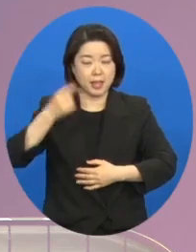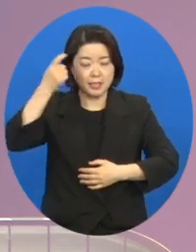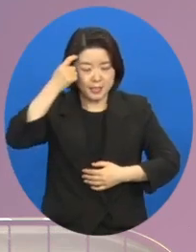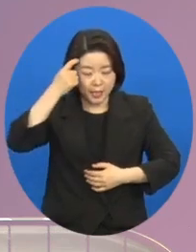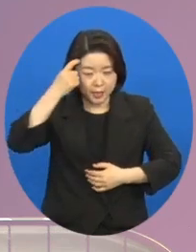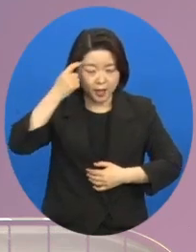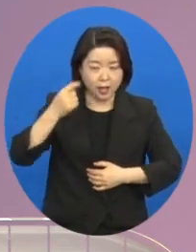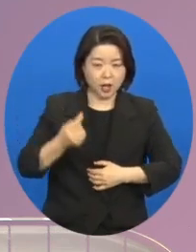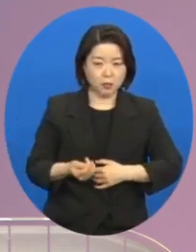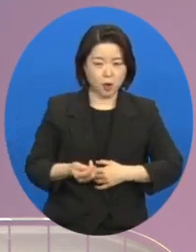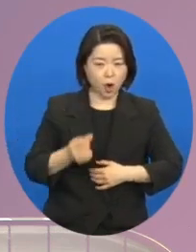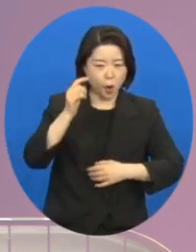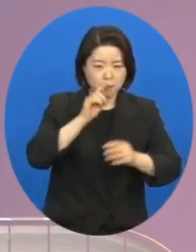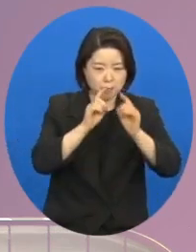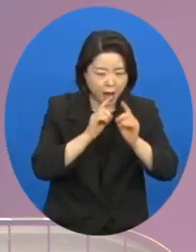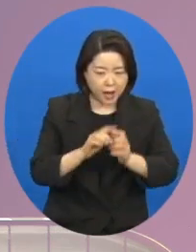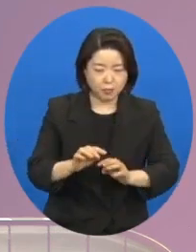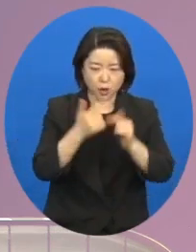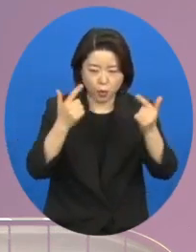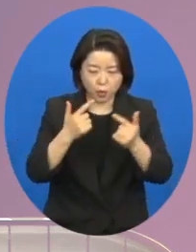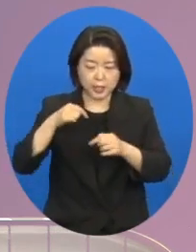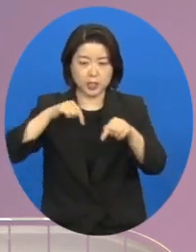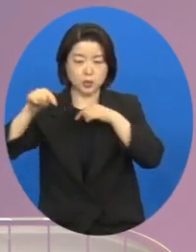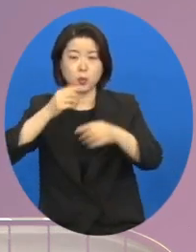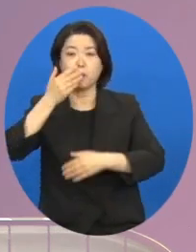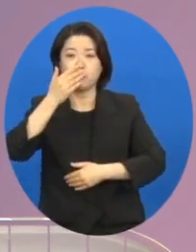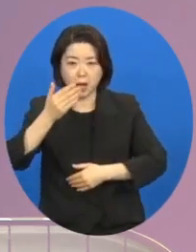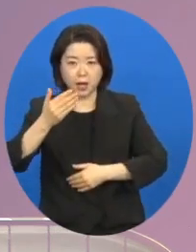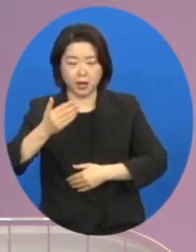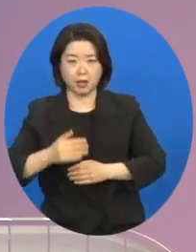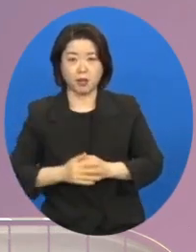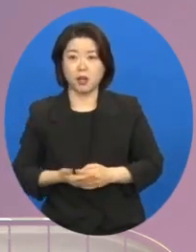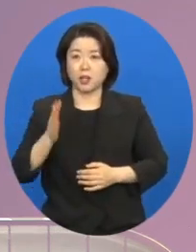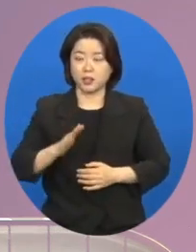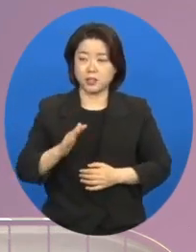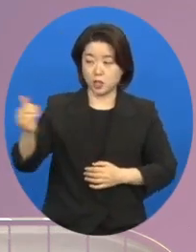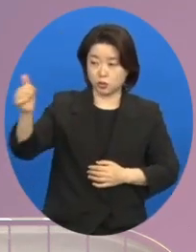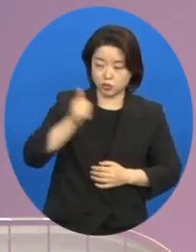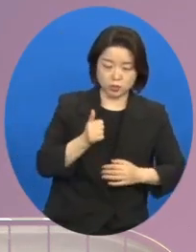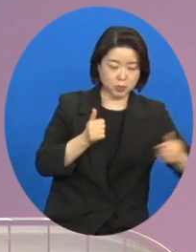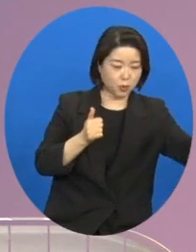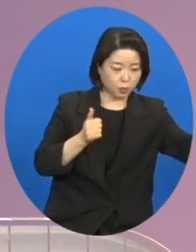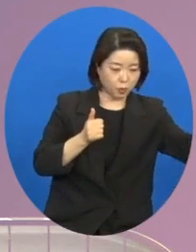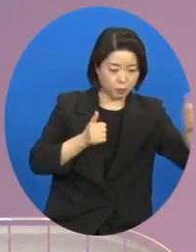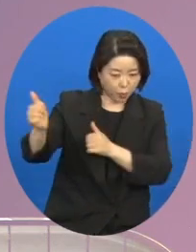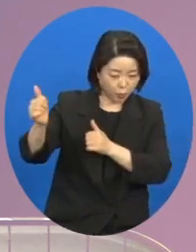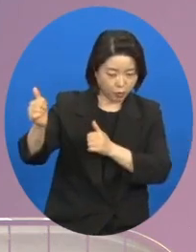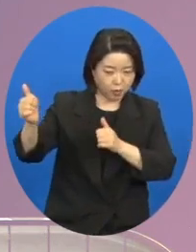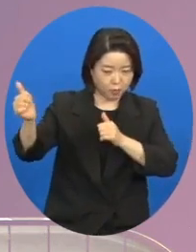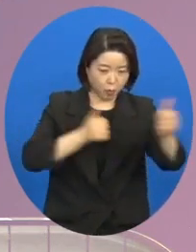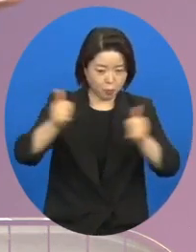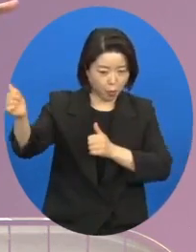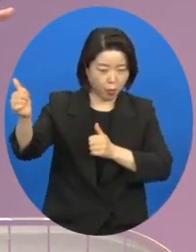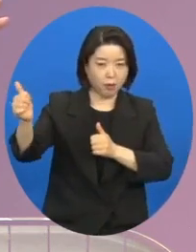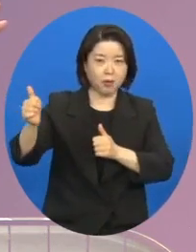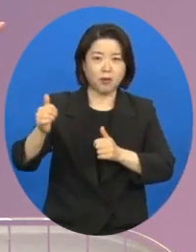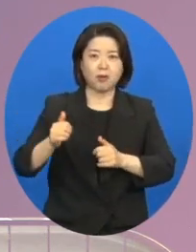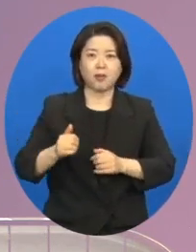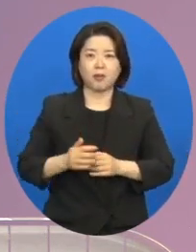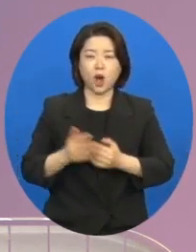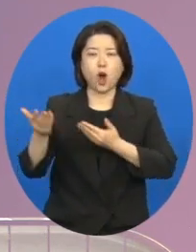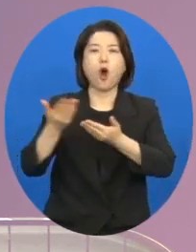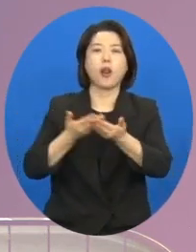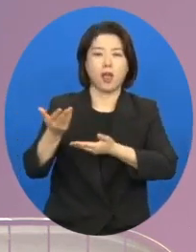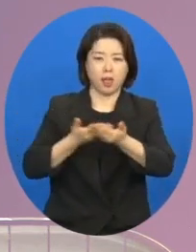의지를 통치해요. 그러나 주님과 거래하는 사람은 무엇인가 주님을 통해서 이익을 보고자 하는 사람이에요.